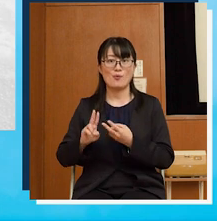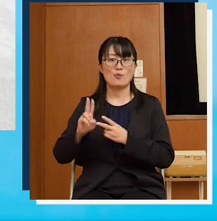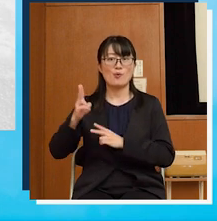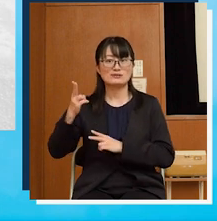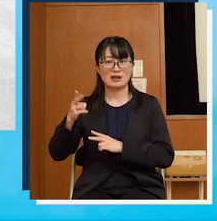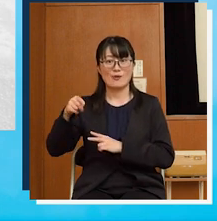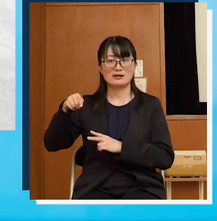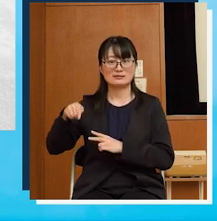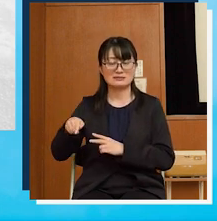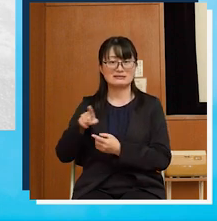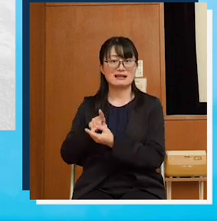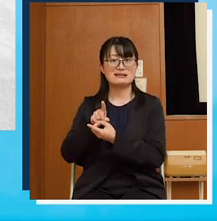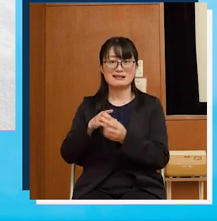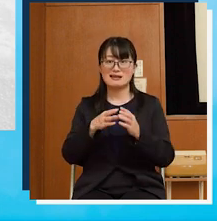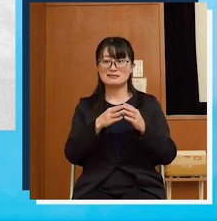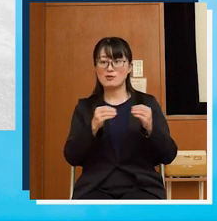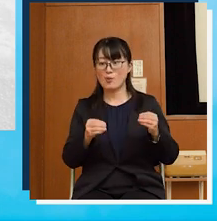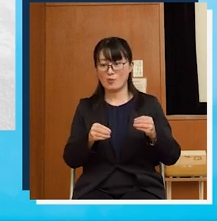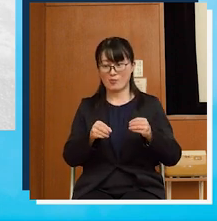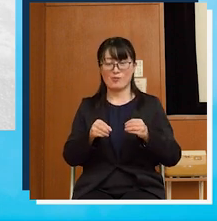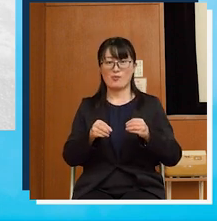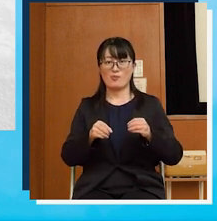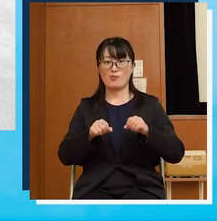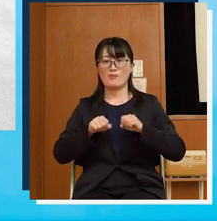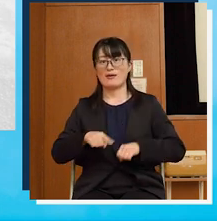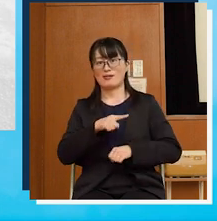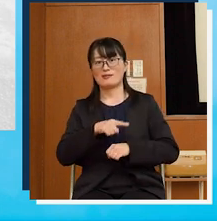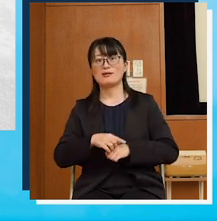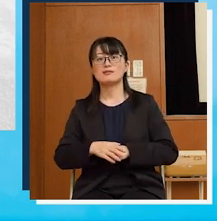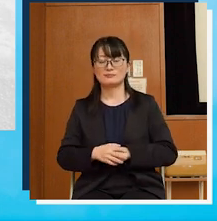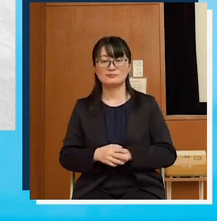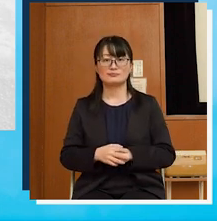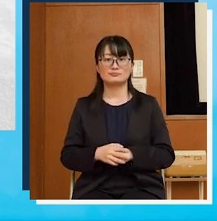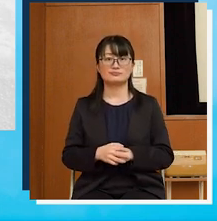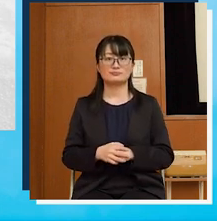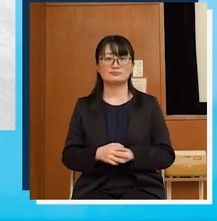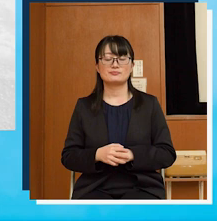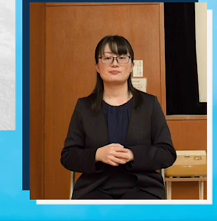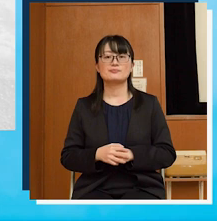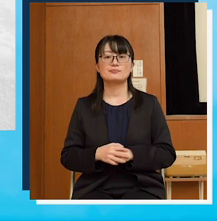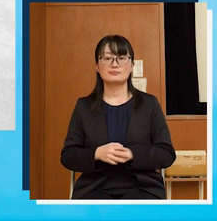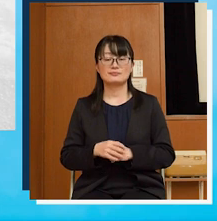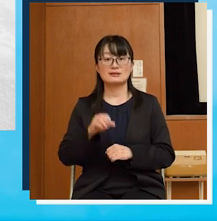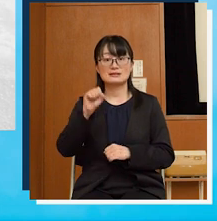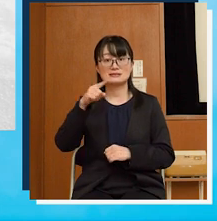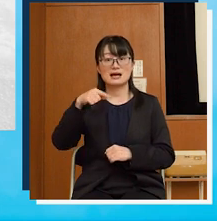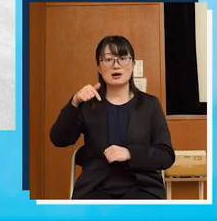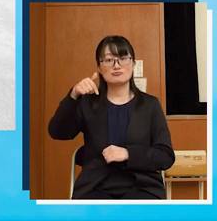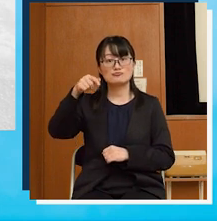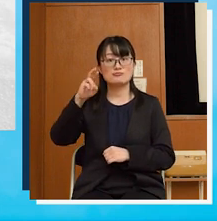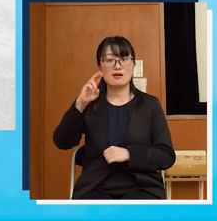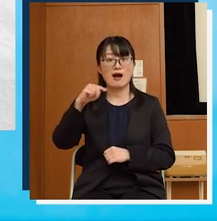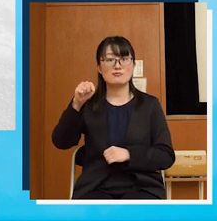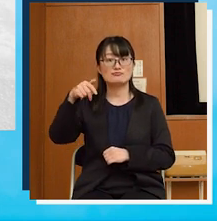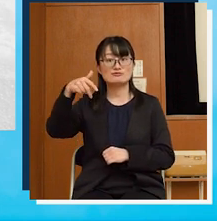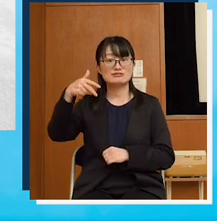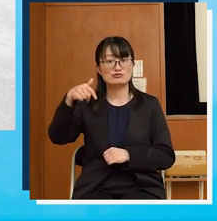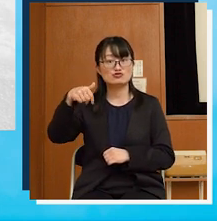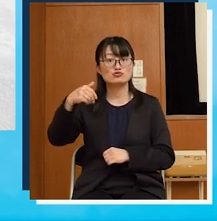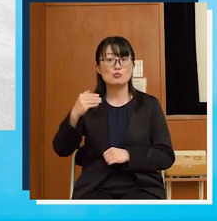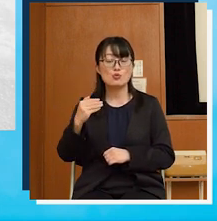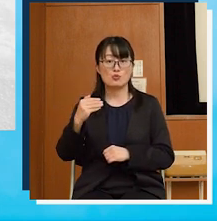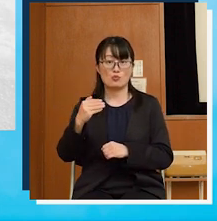わけですでそういう風なところから沖縄の人々はこのサンフランシスコ公和上学が提携された